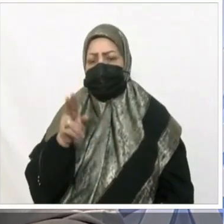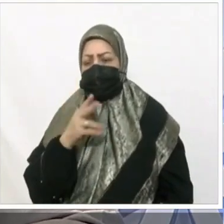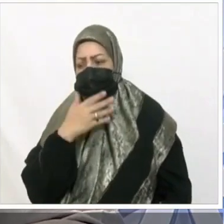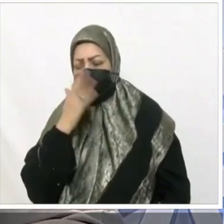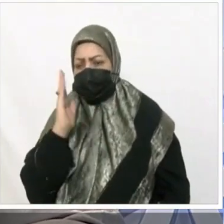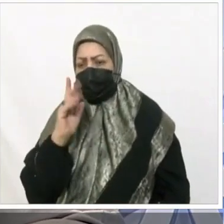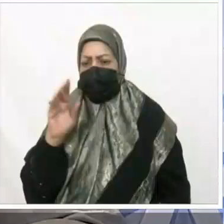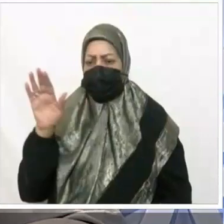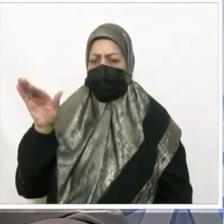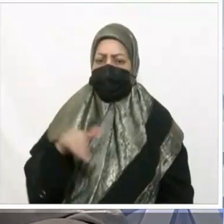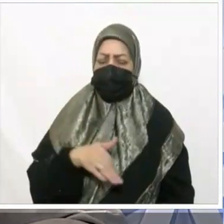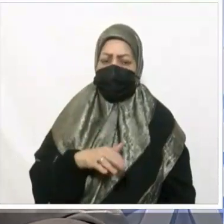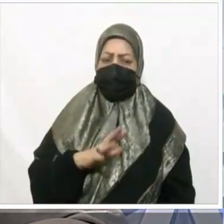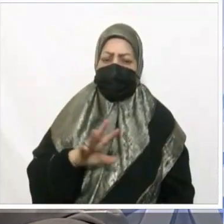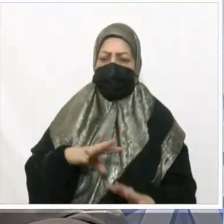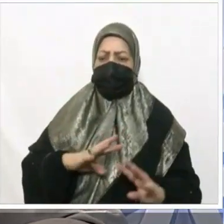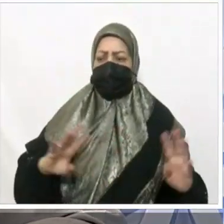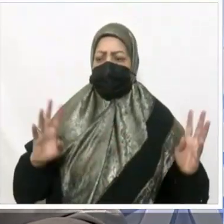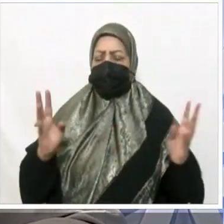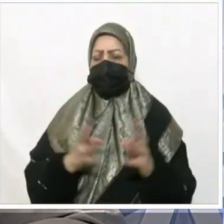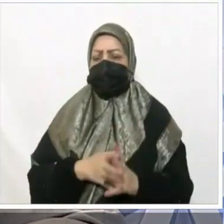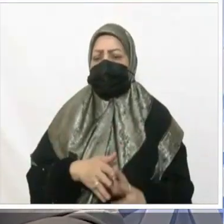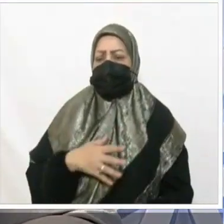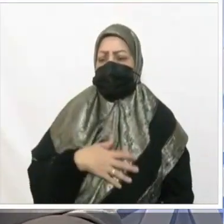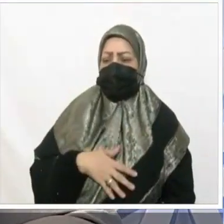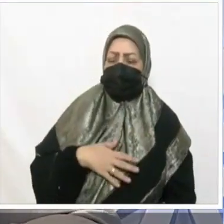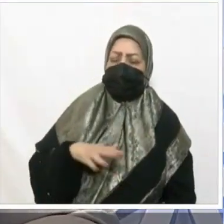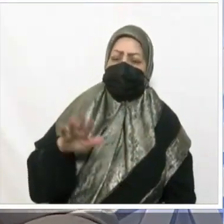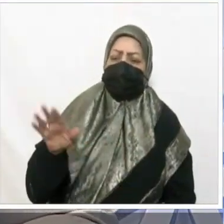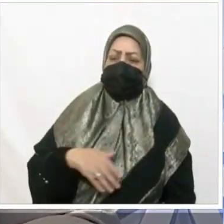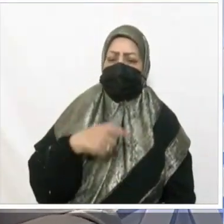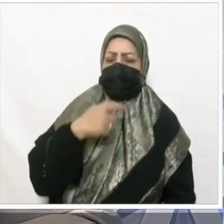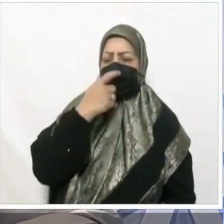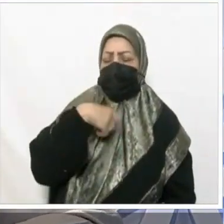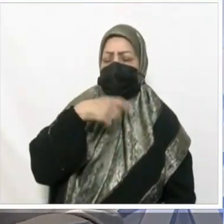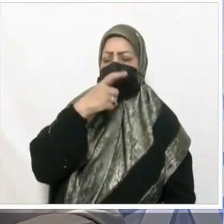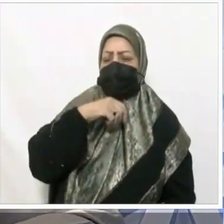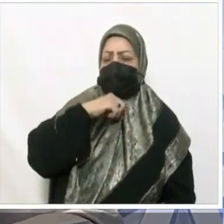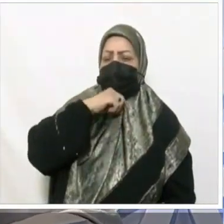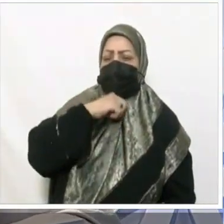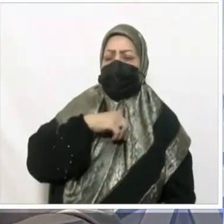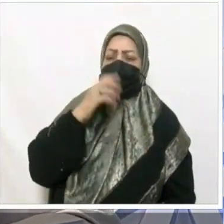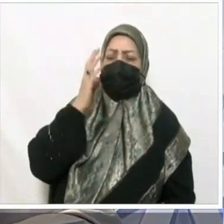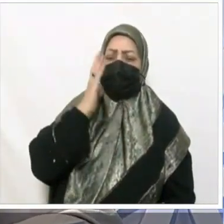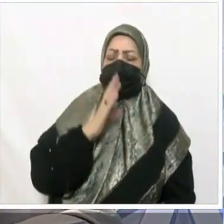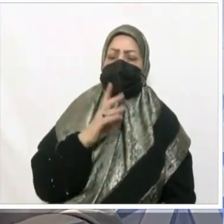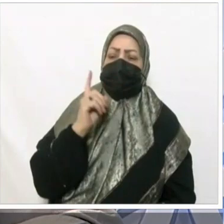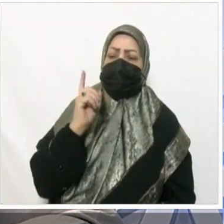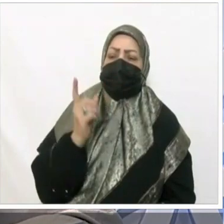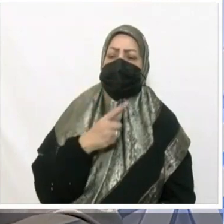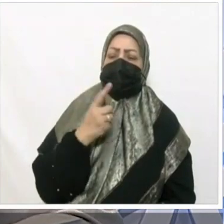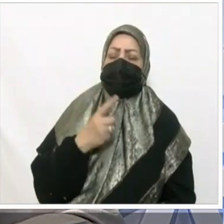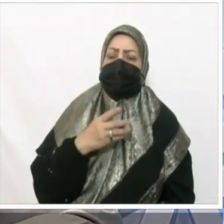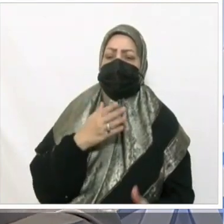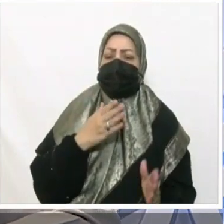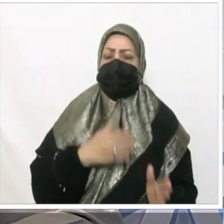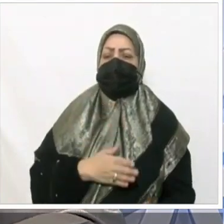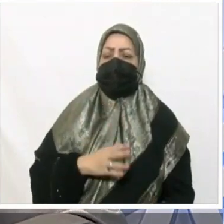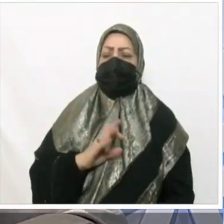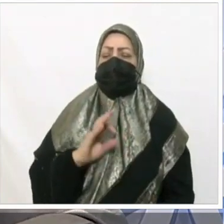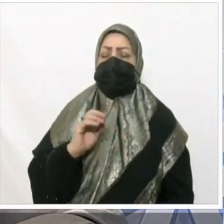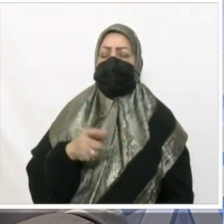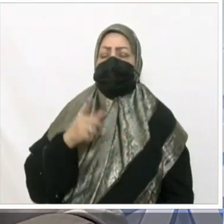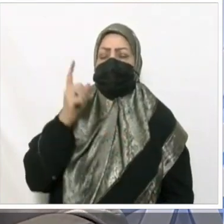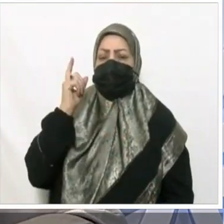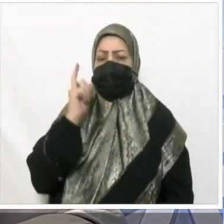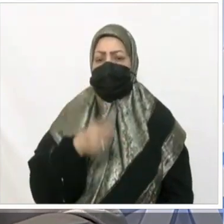في الباب فيستله لوحده ثم يحكم على الناس بمقتضاه ويقول إن من لم